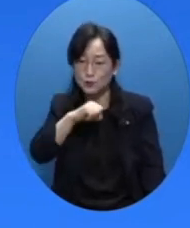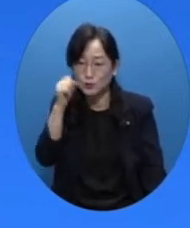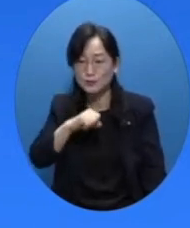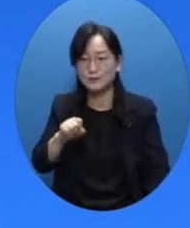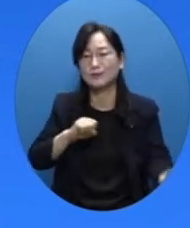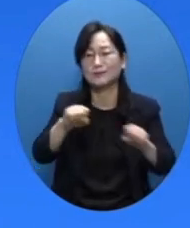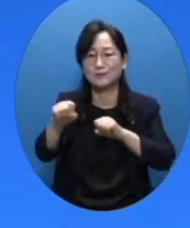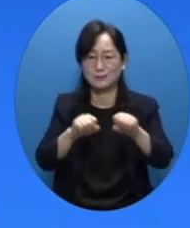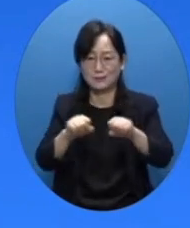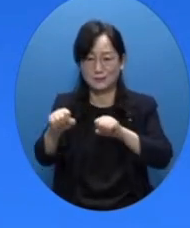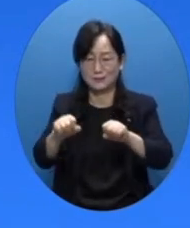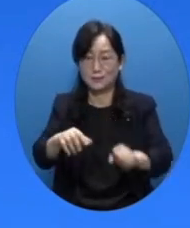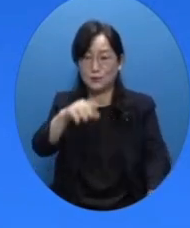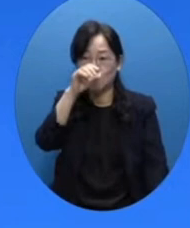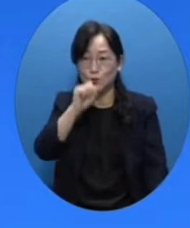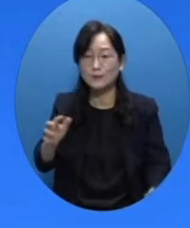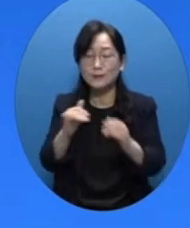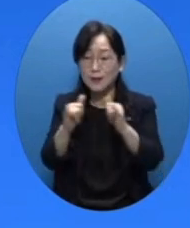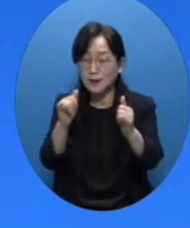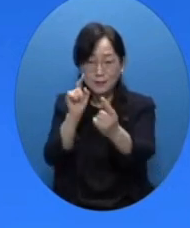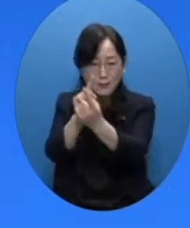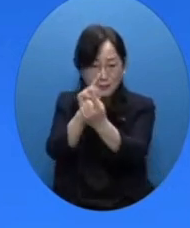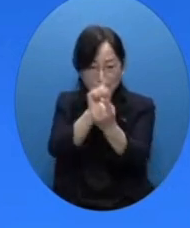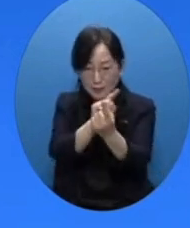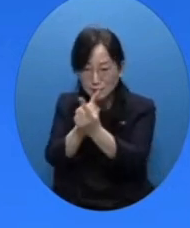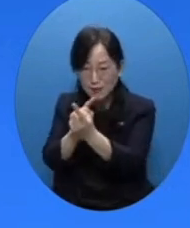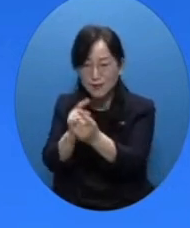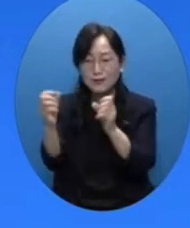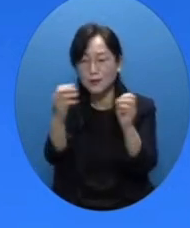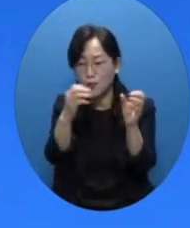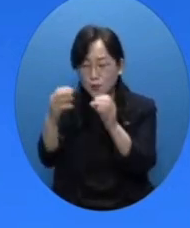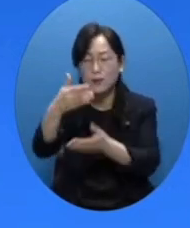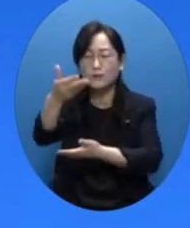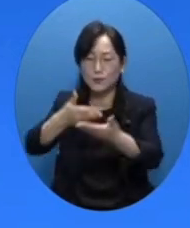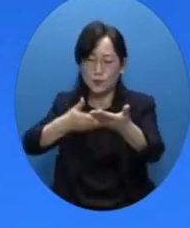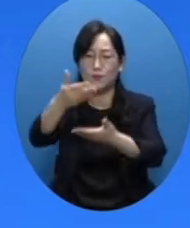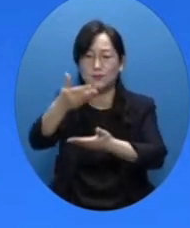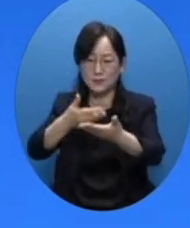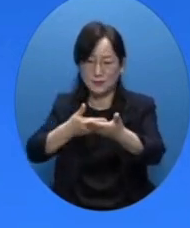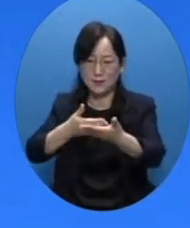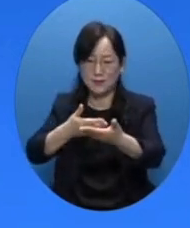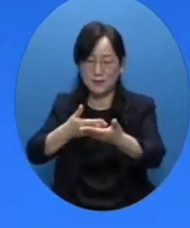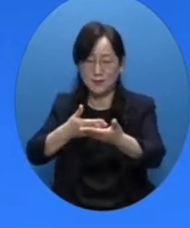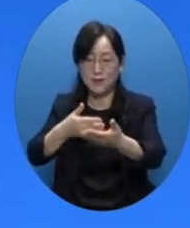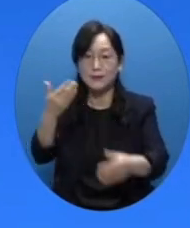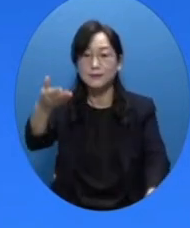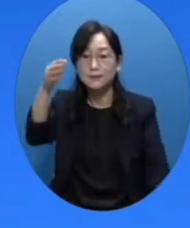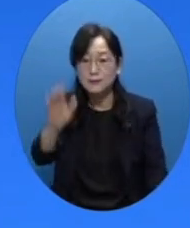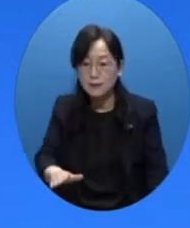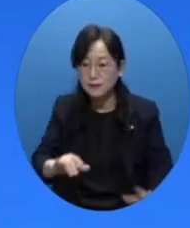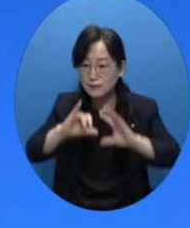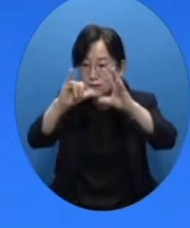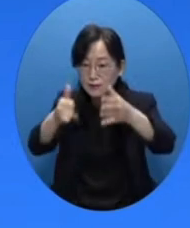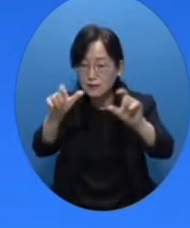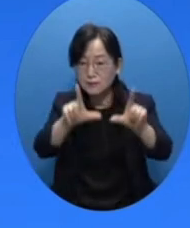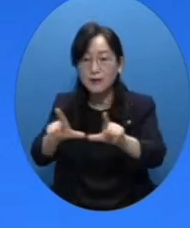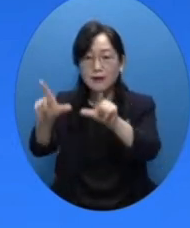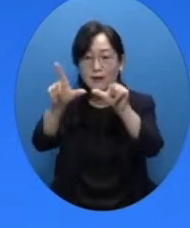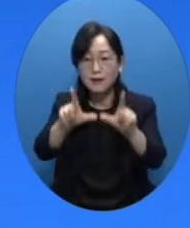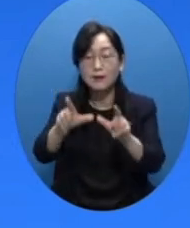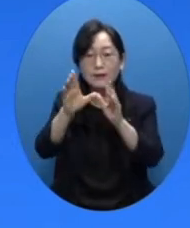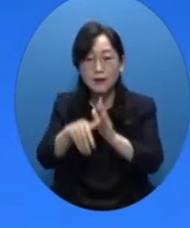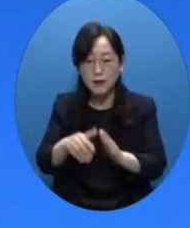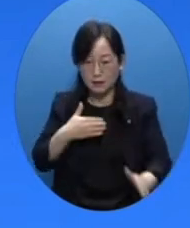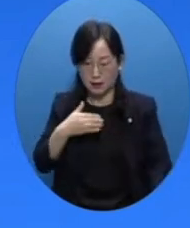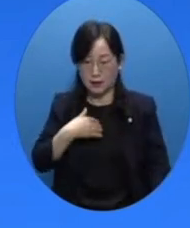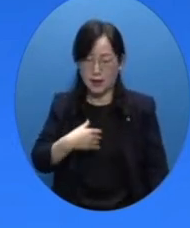제가 좋아하는 사람을 만나 대화하고 교제하는 것입니다 그런데 이상 사랑한 것이다 내가